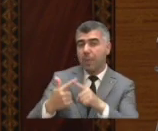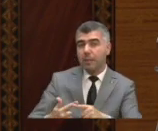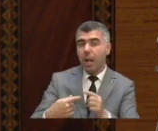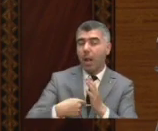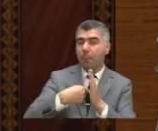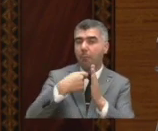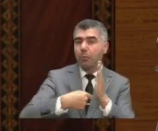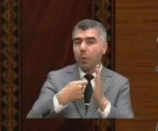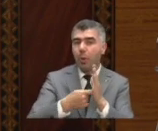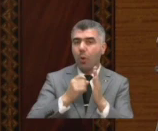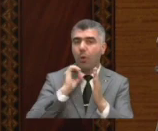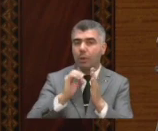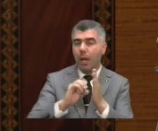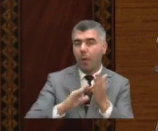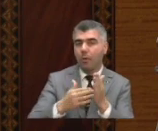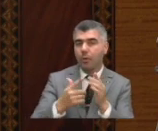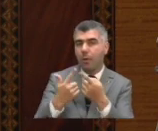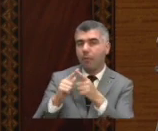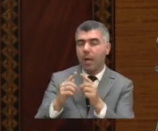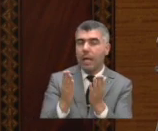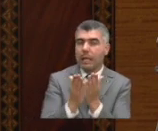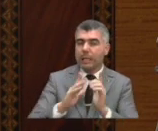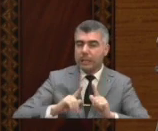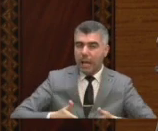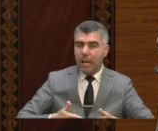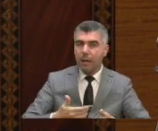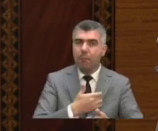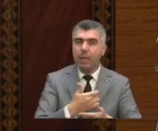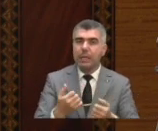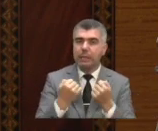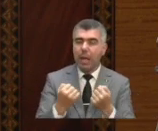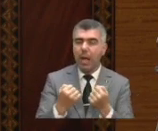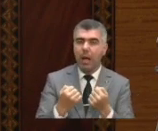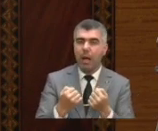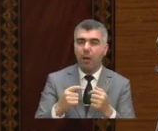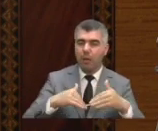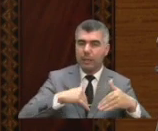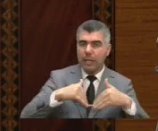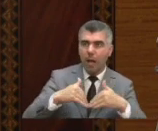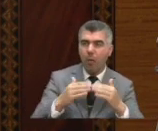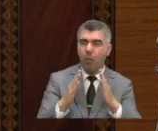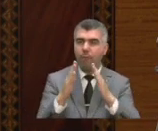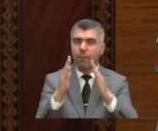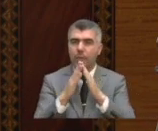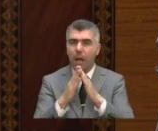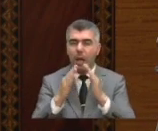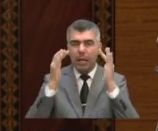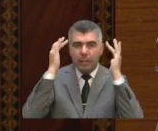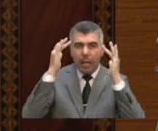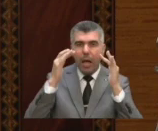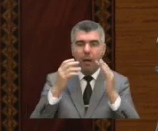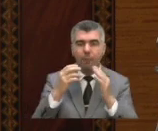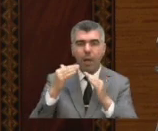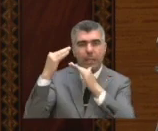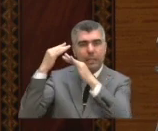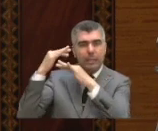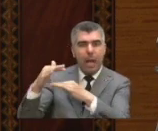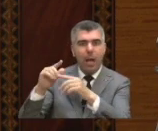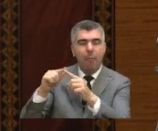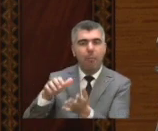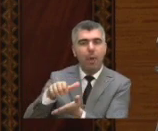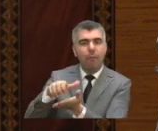التي ستهم قطاعات التعليم والصحه والتجهيز والسكن والثقافه والسياحه والفلاحه